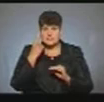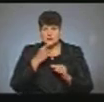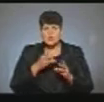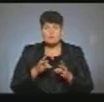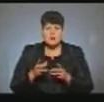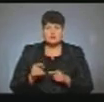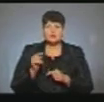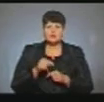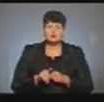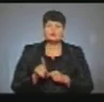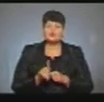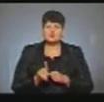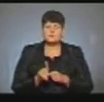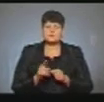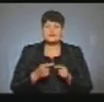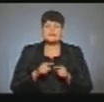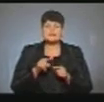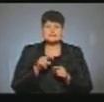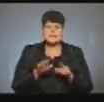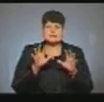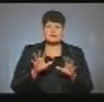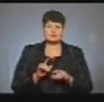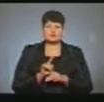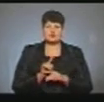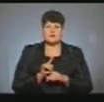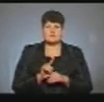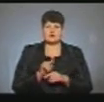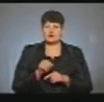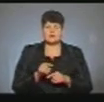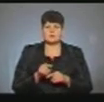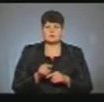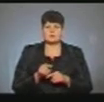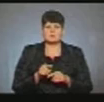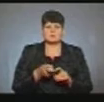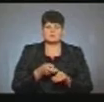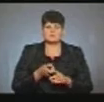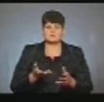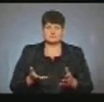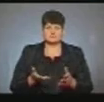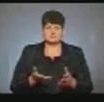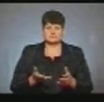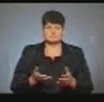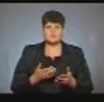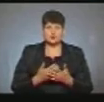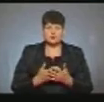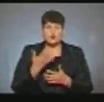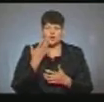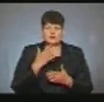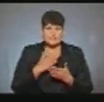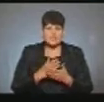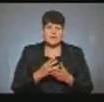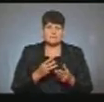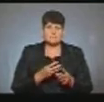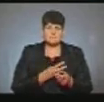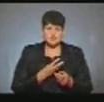опалення, тому що ця законодавча норма його не стосується, зокрема? Тобто, коли є бажання все ж таки